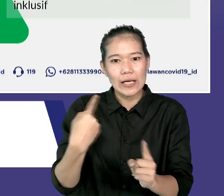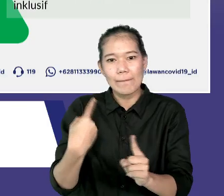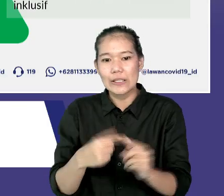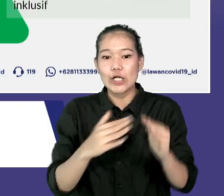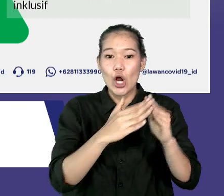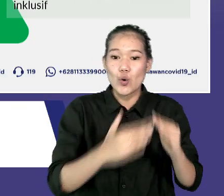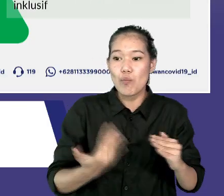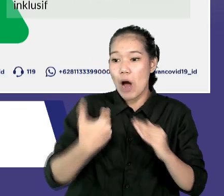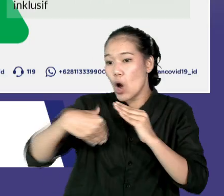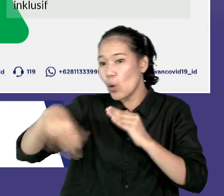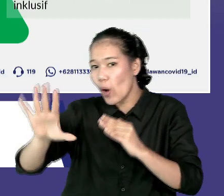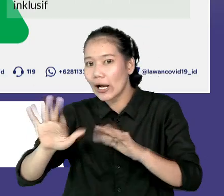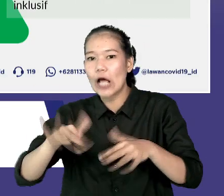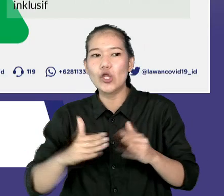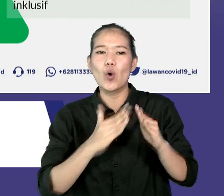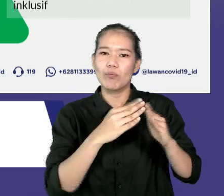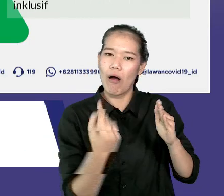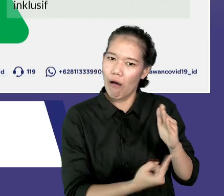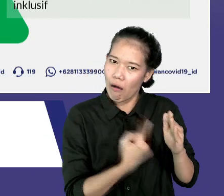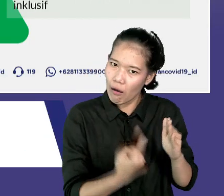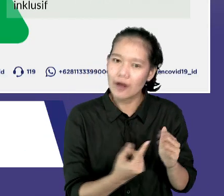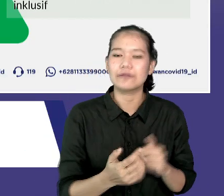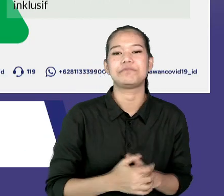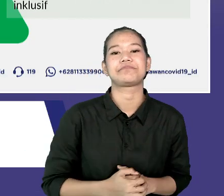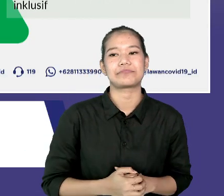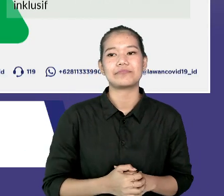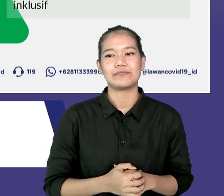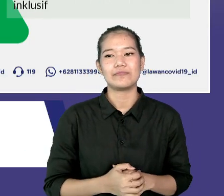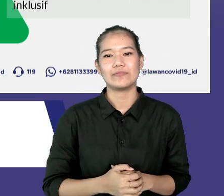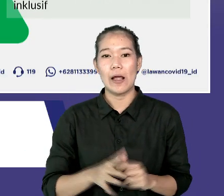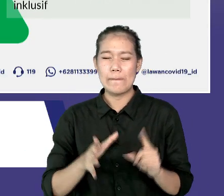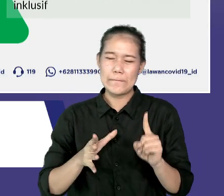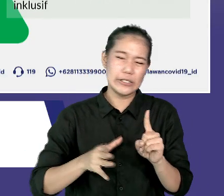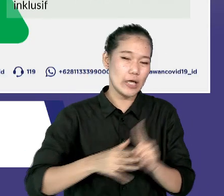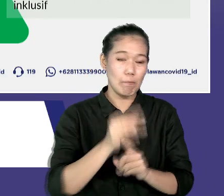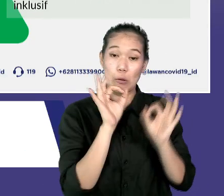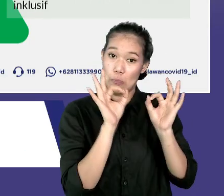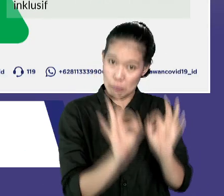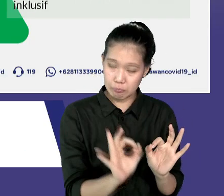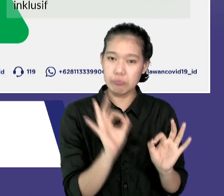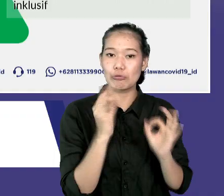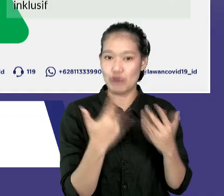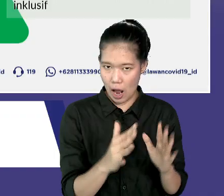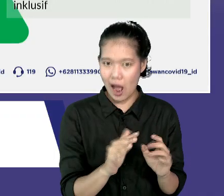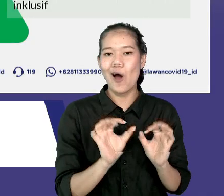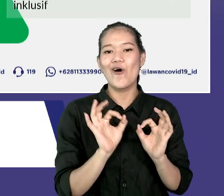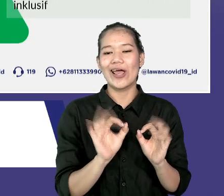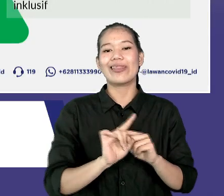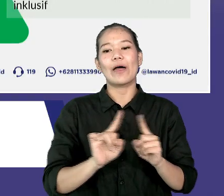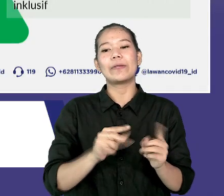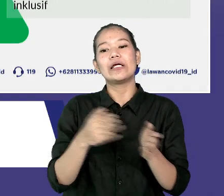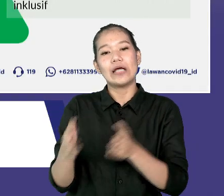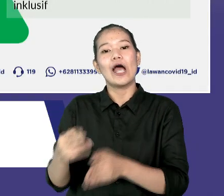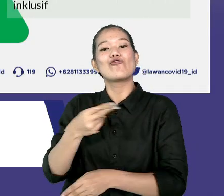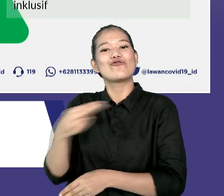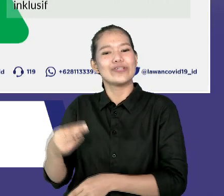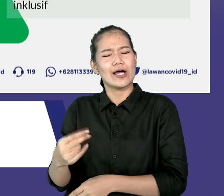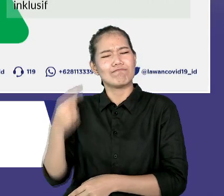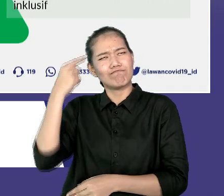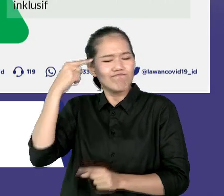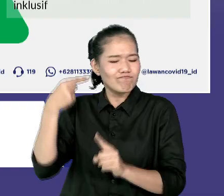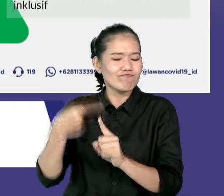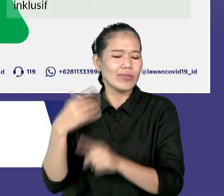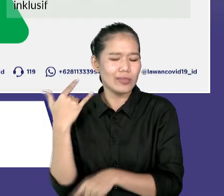saat beraktivitas di luar rumah. Terlepas dari pencapaian yang amat baik ini, Indonesia meyakini bahwa